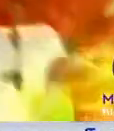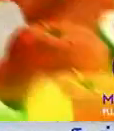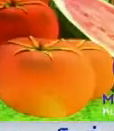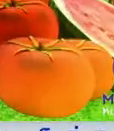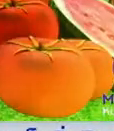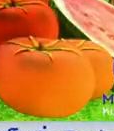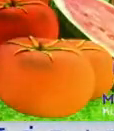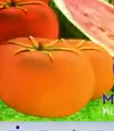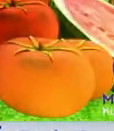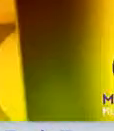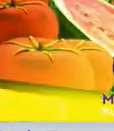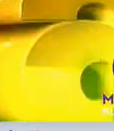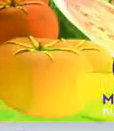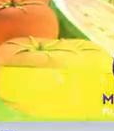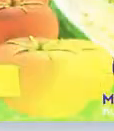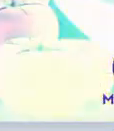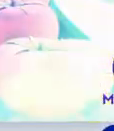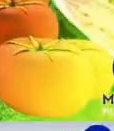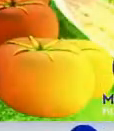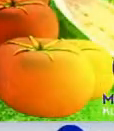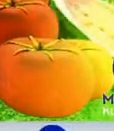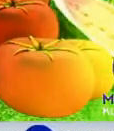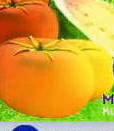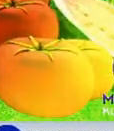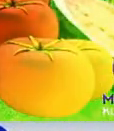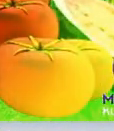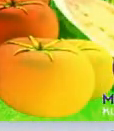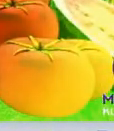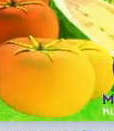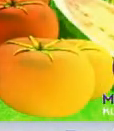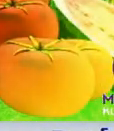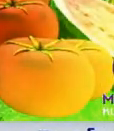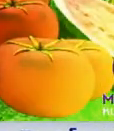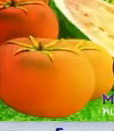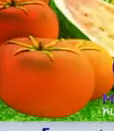ียงผู้รู้คุณค่าประชาชนไทยคือหน้าที่คือหัวใจ